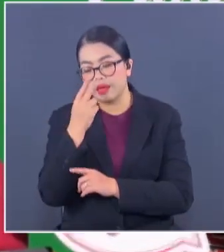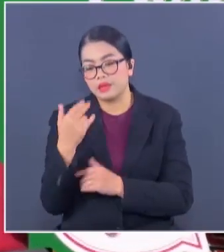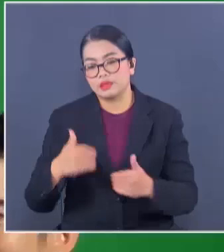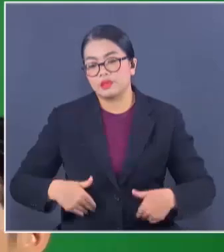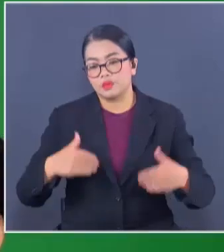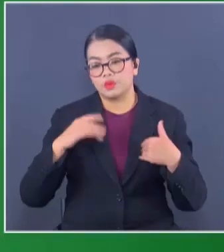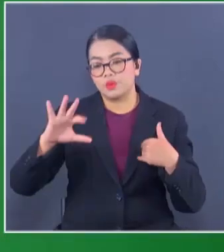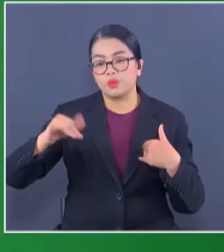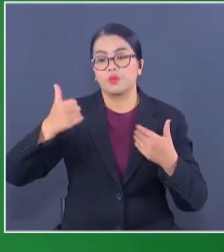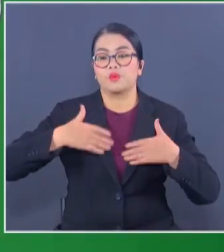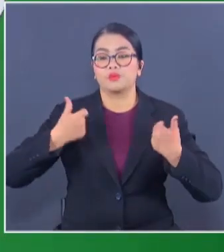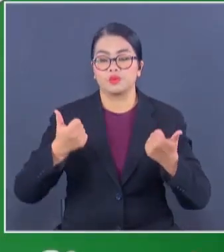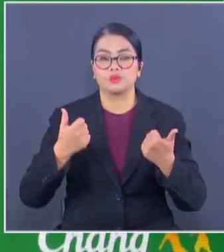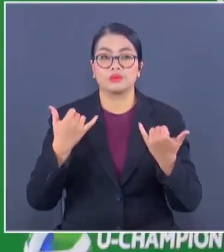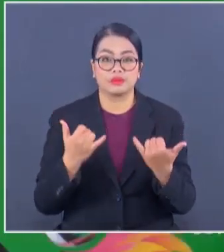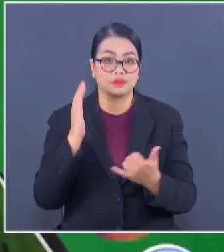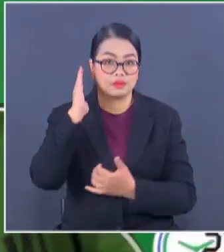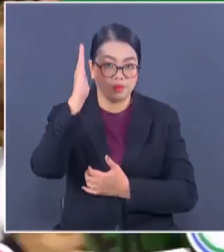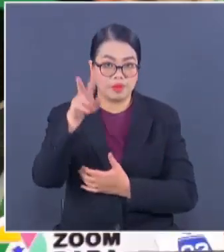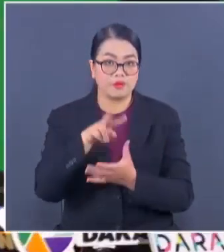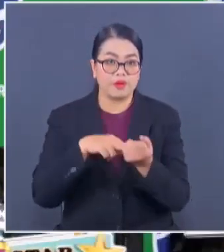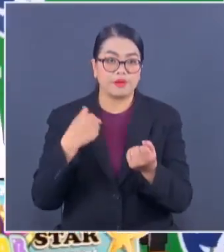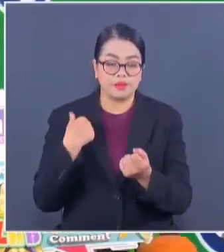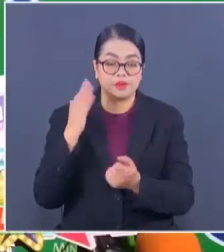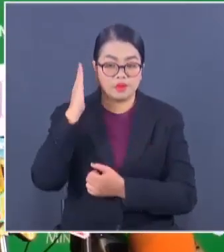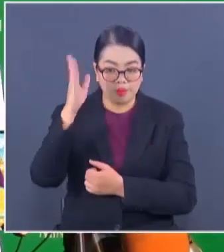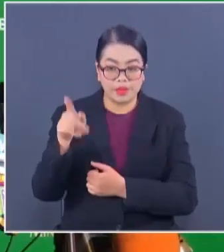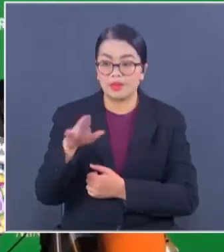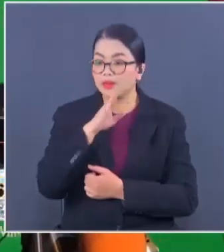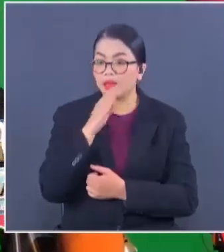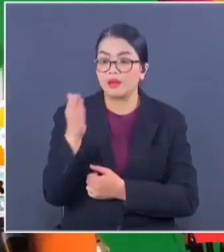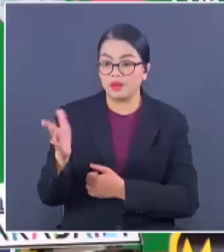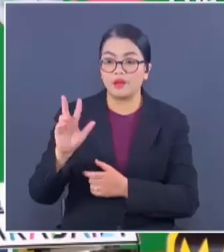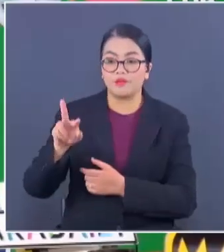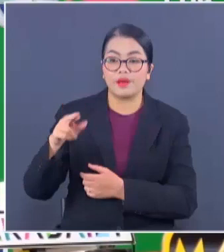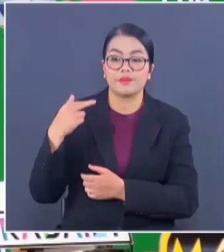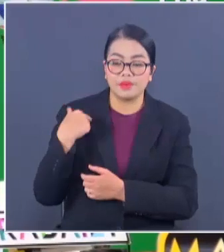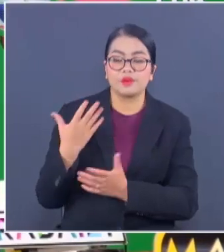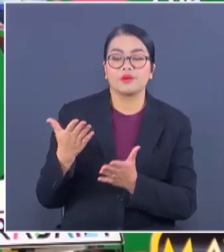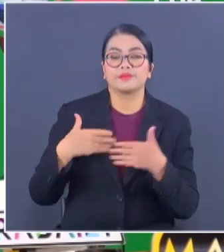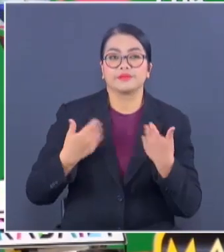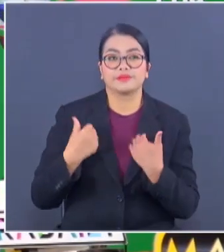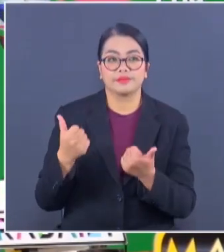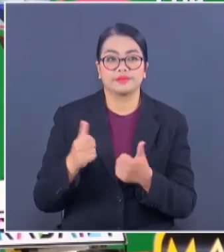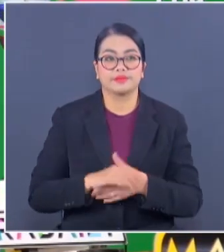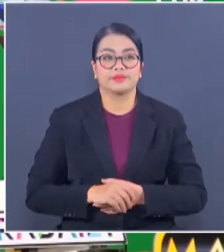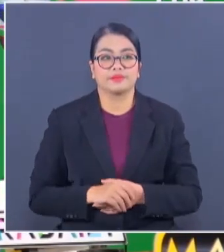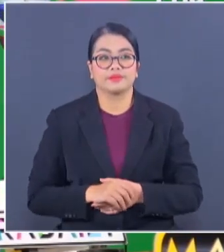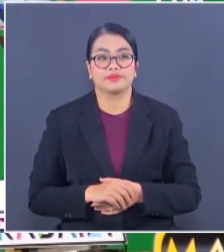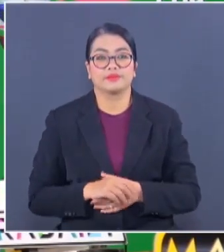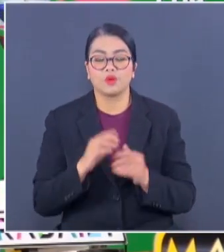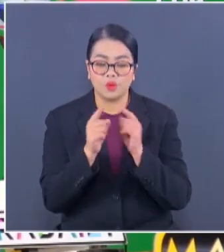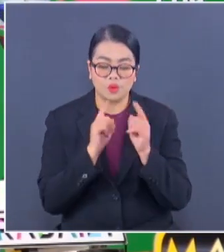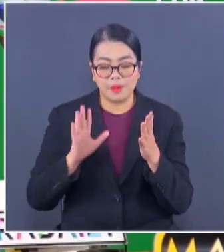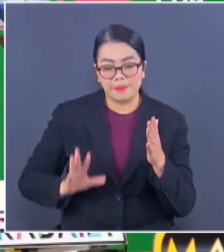อนนี้ก็ดีอยู่แล้วส่วนอนาคตหากจะมีแฟนก็ยินดีด้วยไปฟังเสียงเจ้าตัวกันหน่อยค่ะ ก็เวลาจะคุยก็จะคุยเฉพาะแบบเรื่องหมาเพ